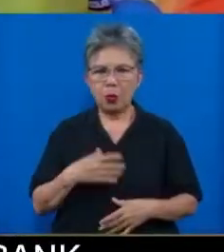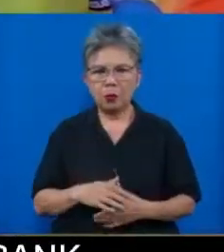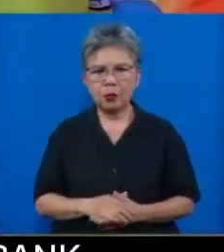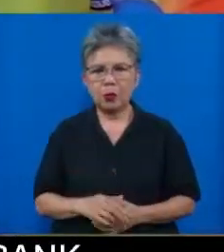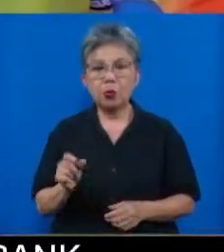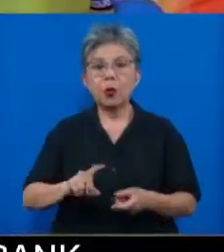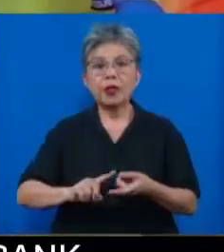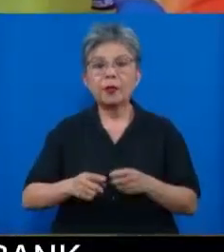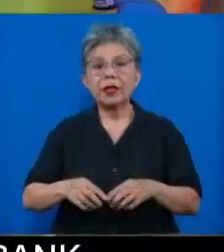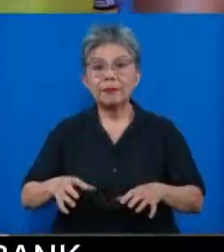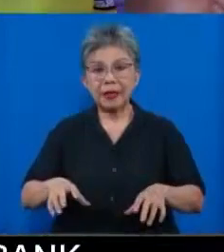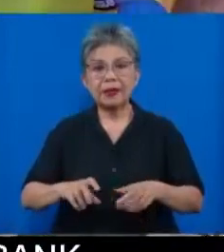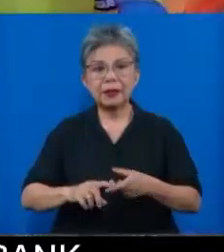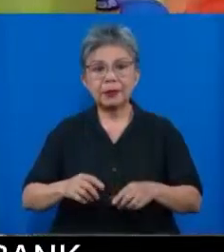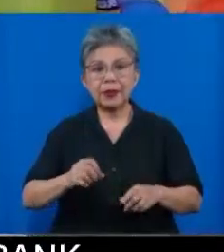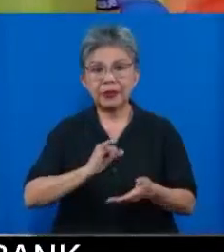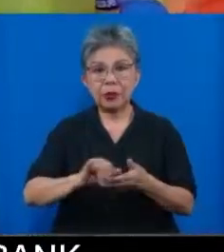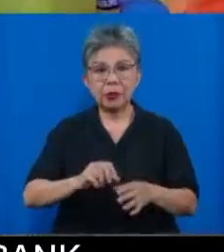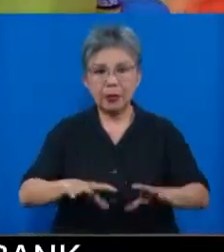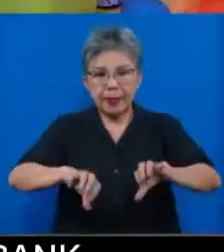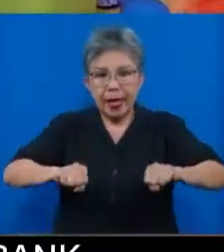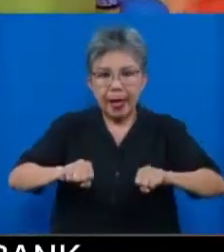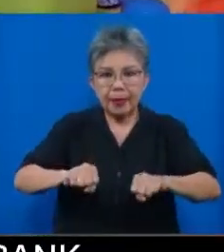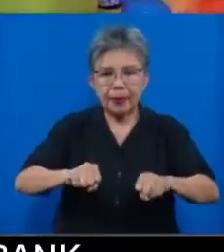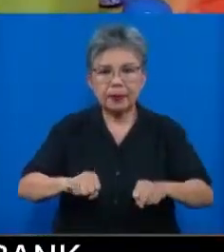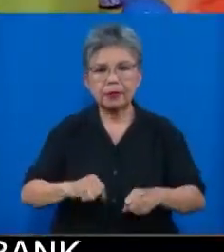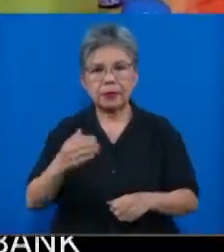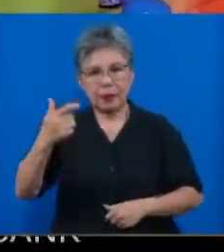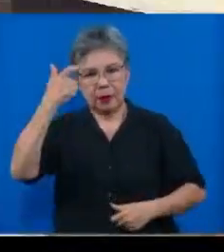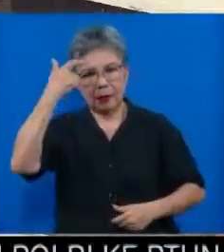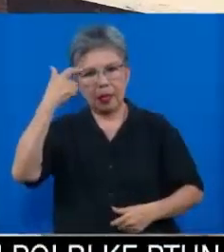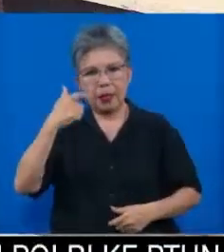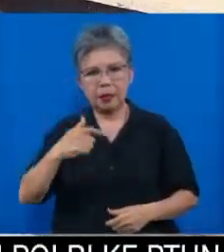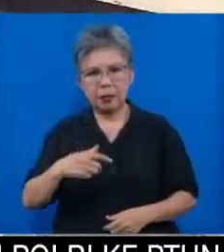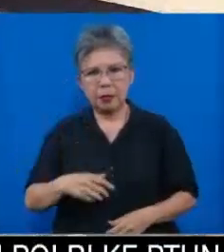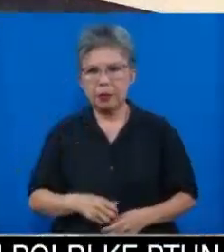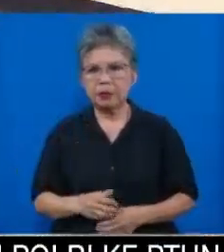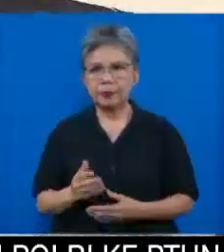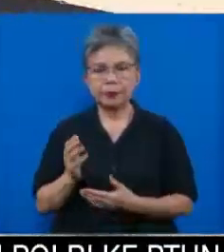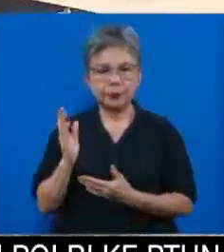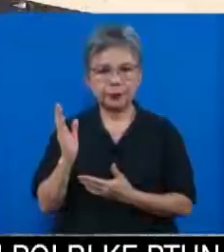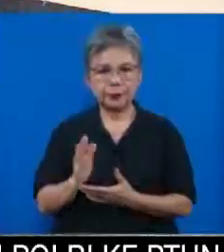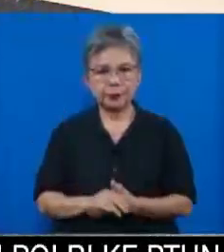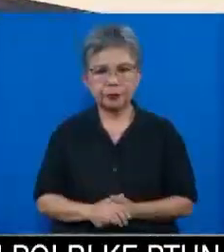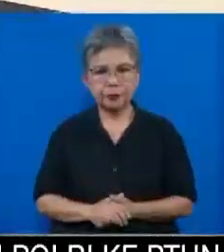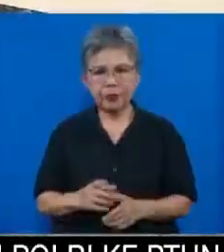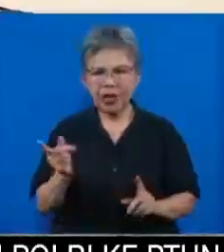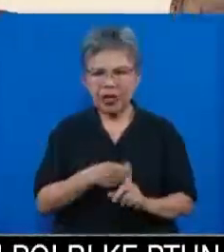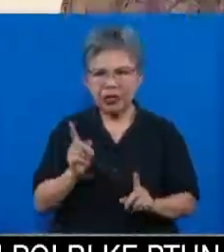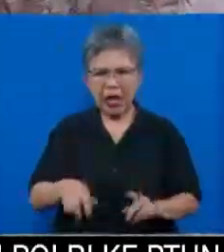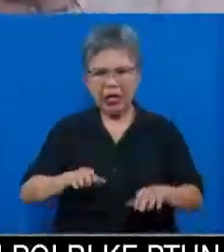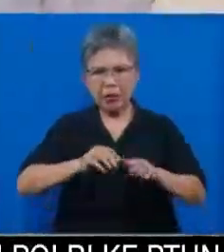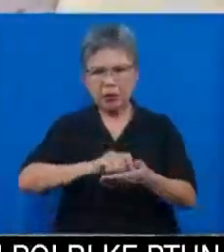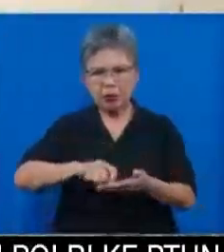Untung teman-temannya tahan dia, tapi dia masih berontak untuk mau ini pukul lagi saya. Mendapat kekerasan dari sang